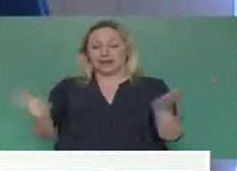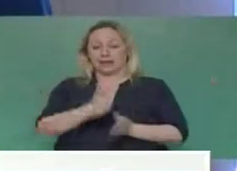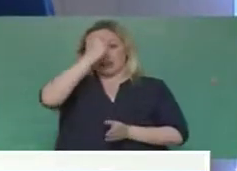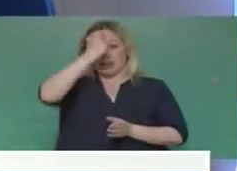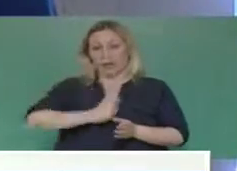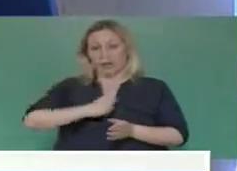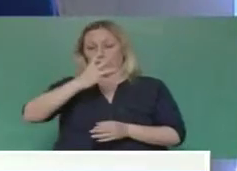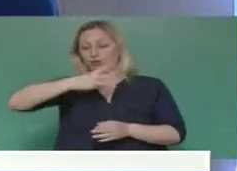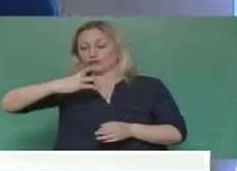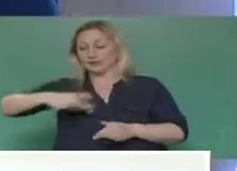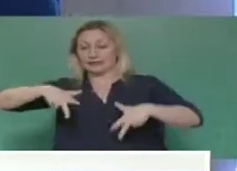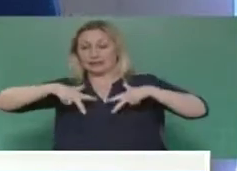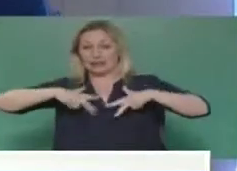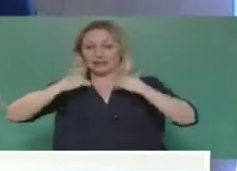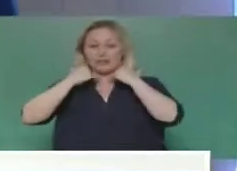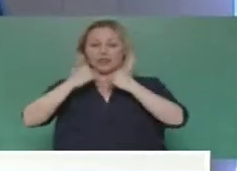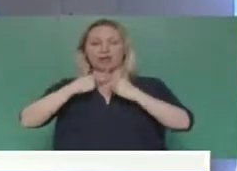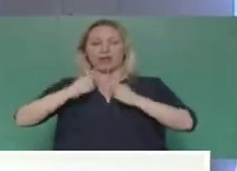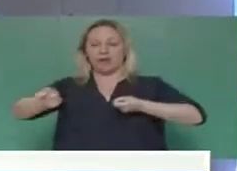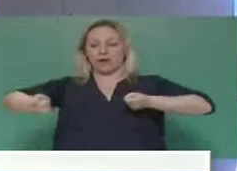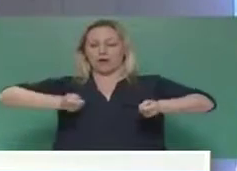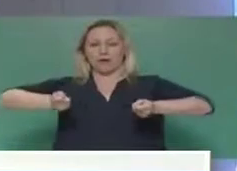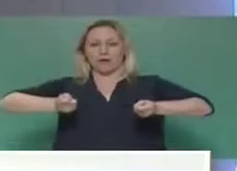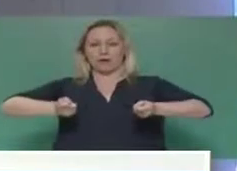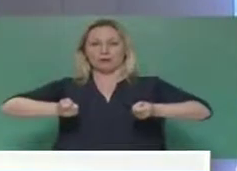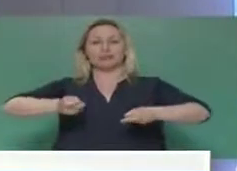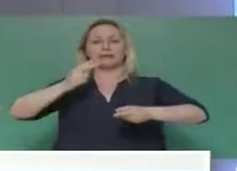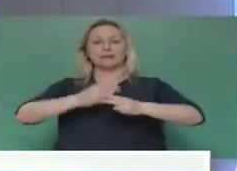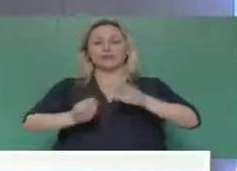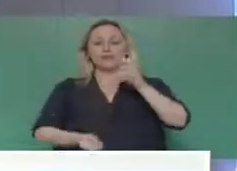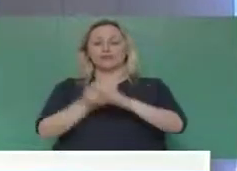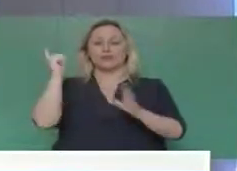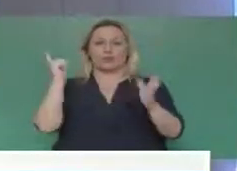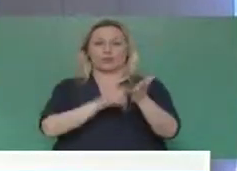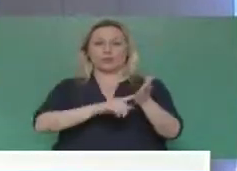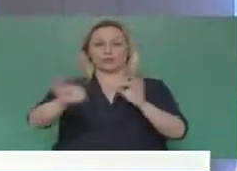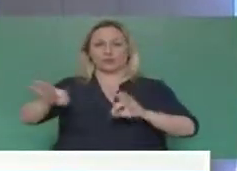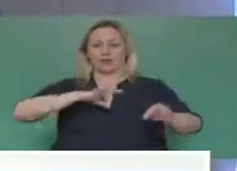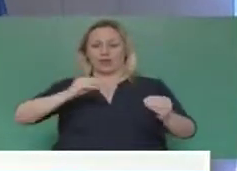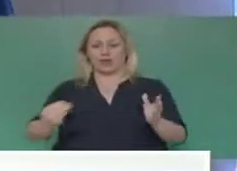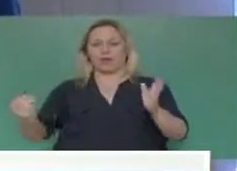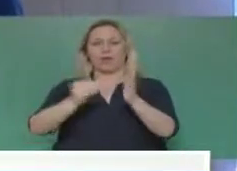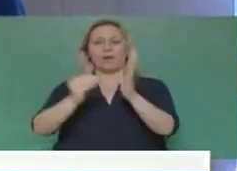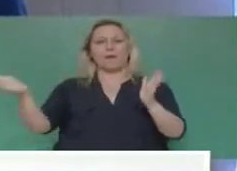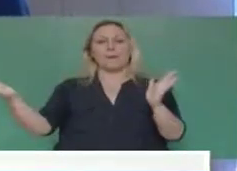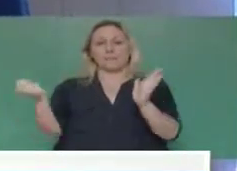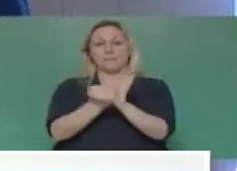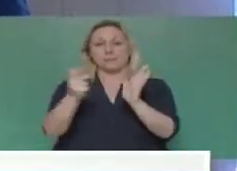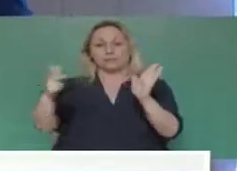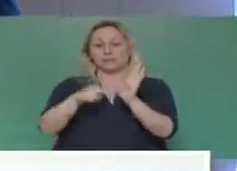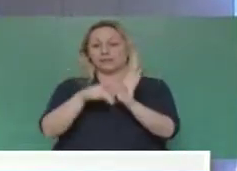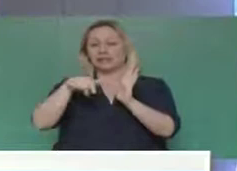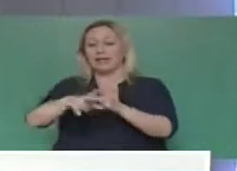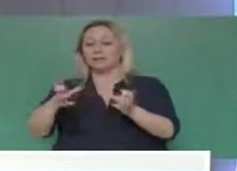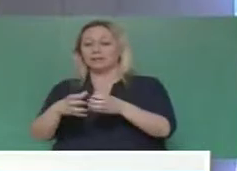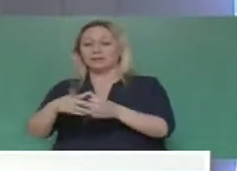κυβέρνηση ΣΥΡΙΖΑ, δεν μπορώ να έχω τον πλήρη έλεγχο, φτιάχνω ένα θεσμικό πλαίσιο και εκείνη στις σοβαρές κοινωνικές δομές. Που αν μη